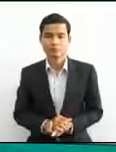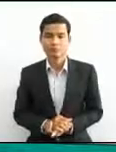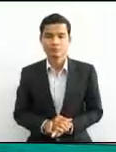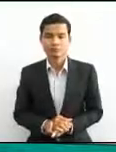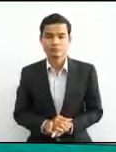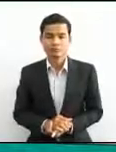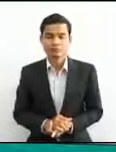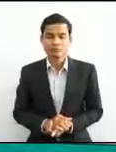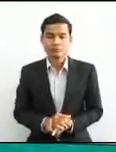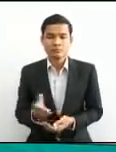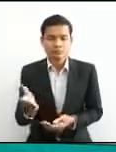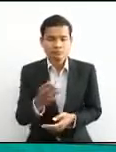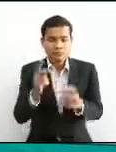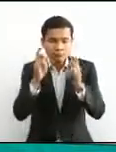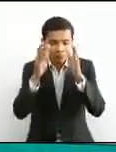ta trim khốn từng ở khnhi